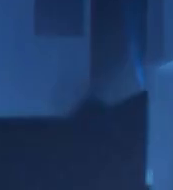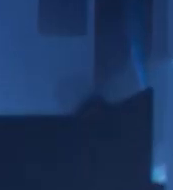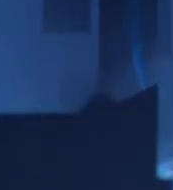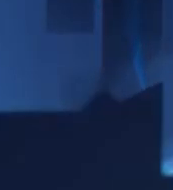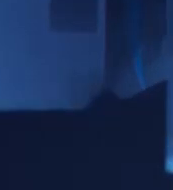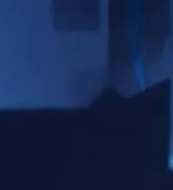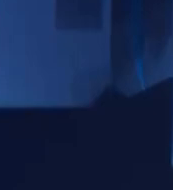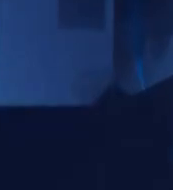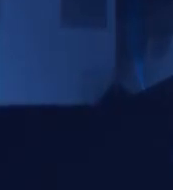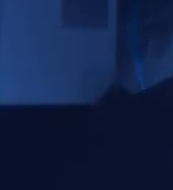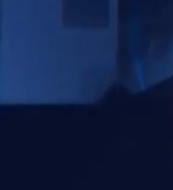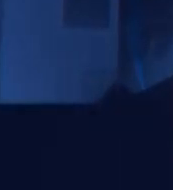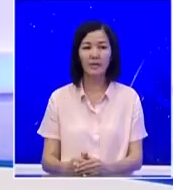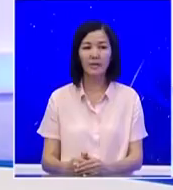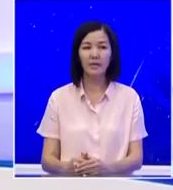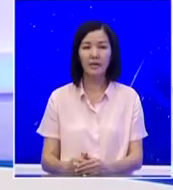Алакөл ауданынан.